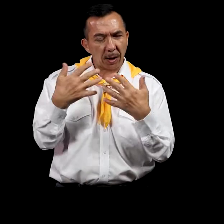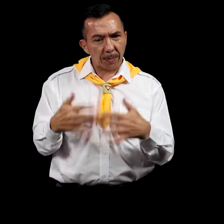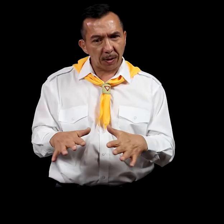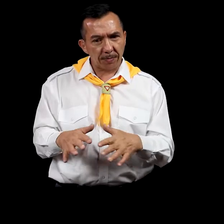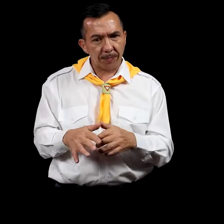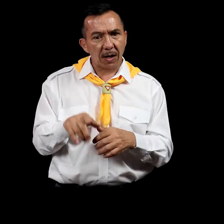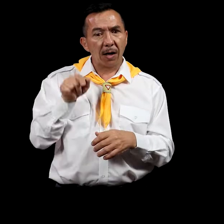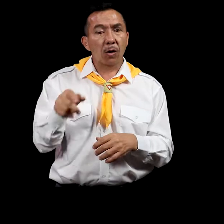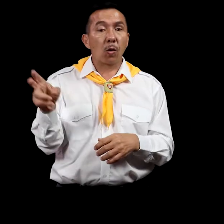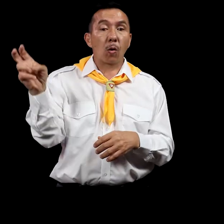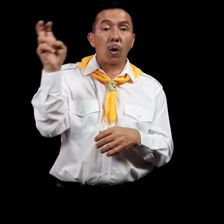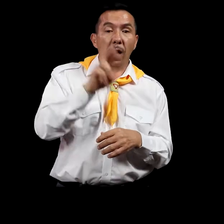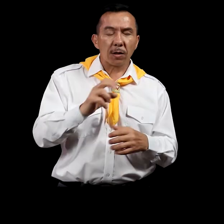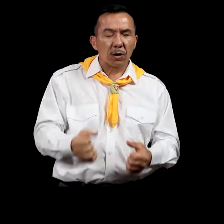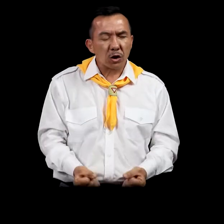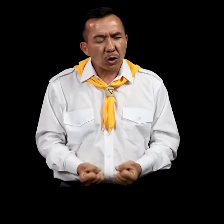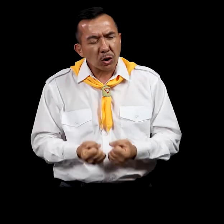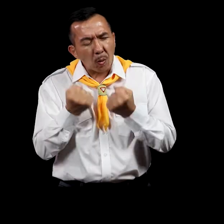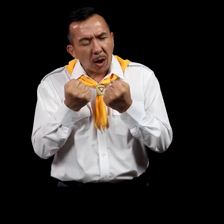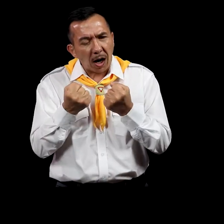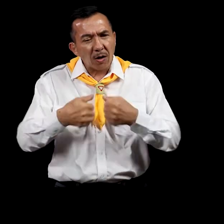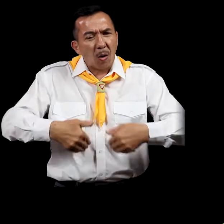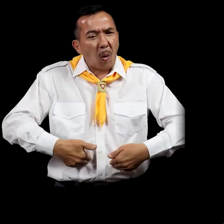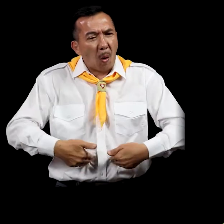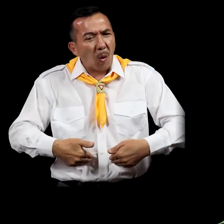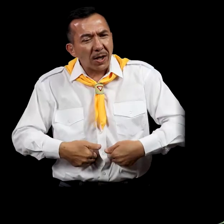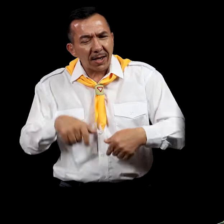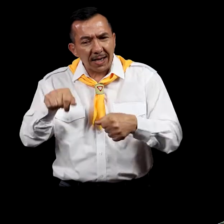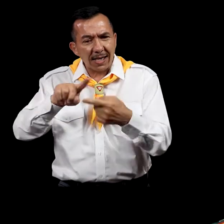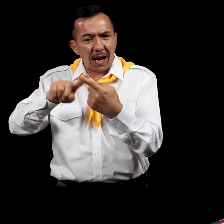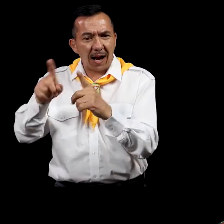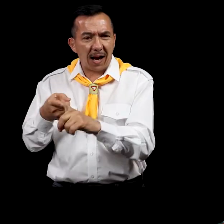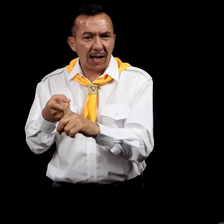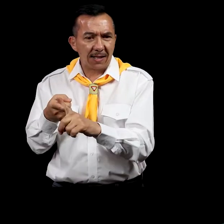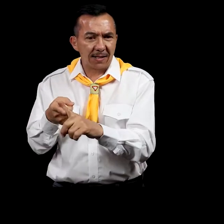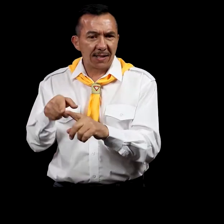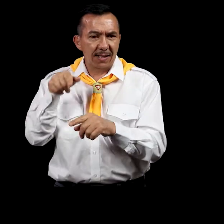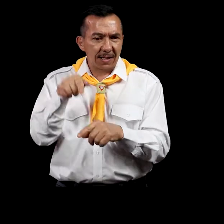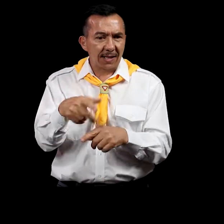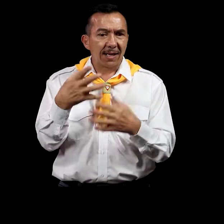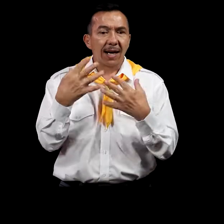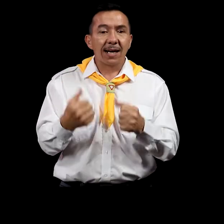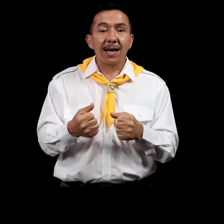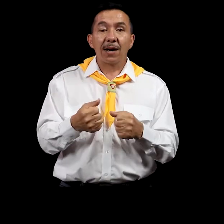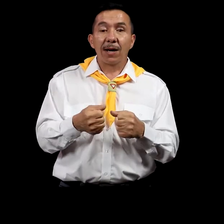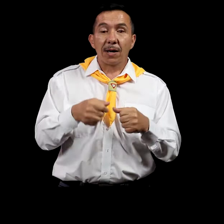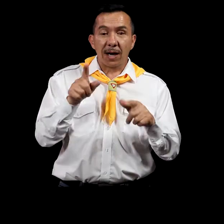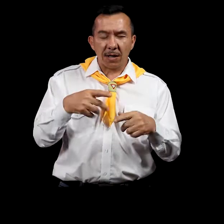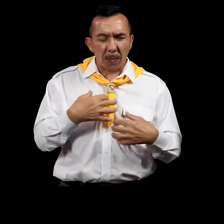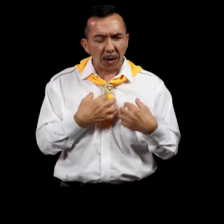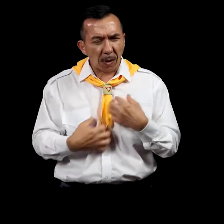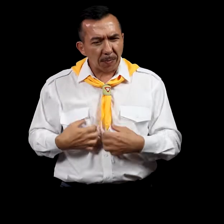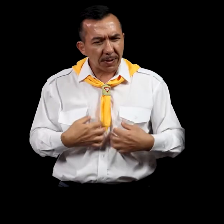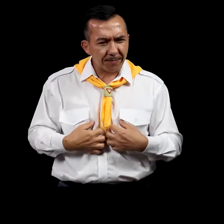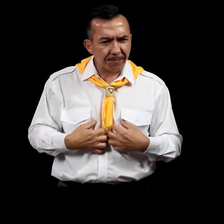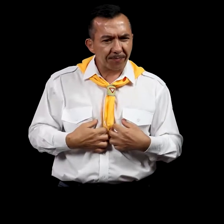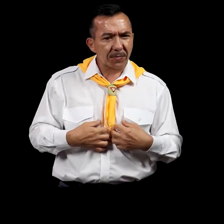het, kom daar 'n swaar hongersnood in die land en hy het baie gebrek